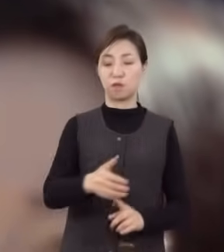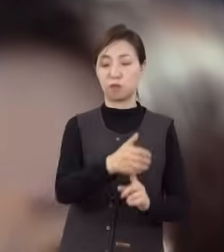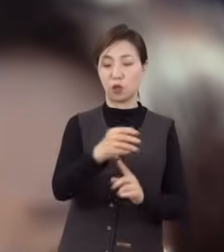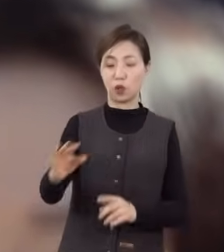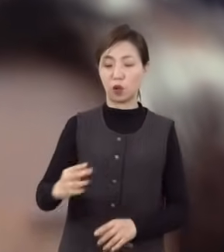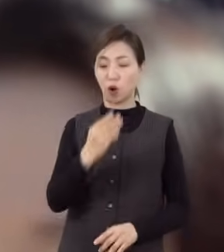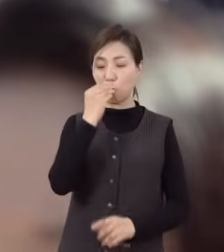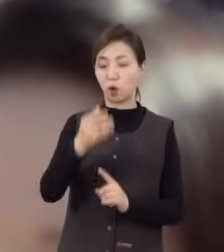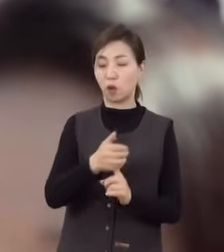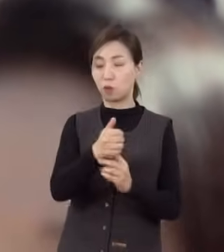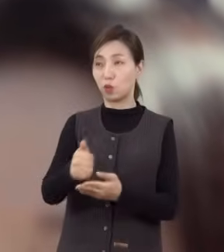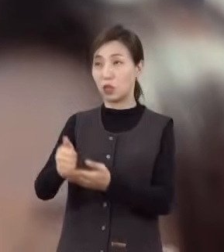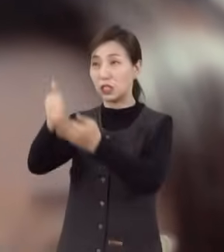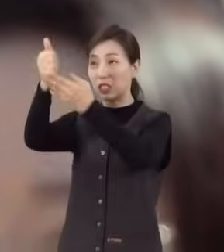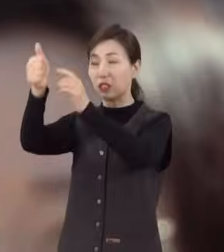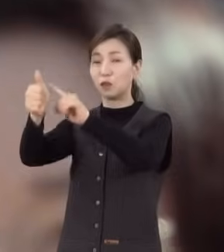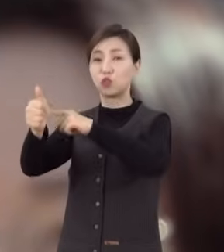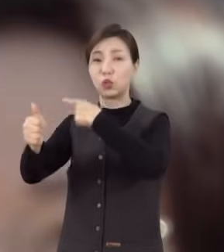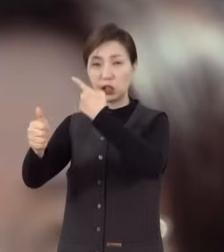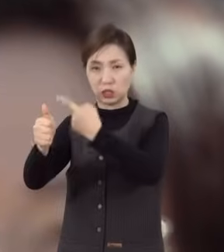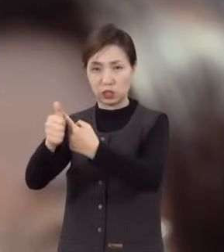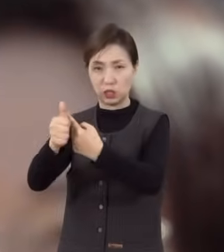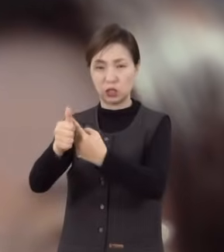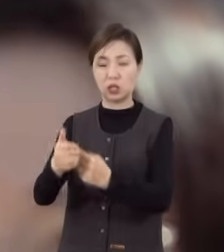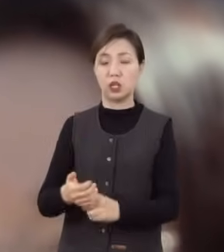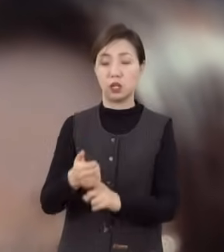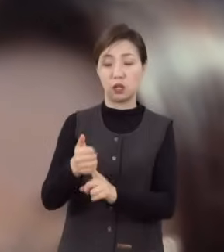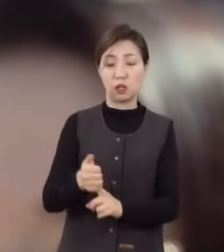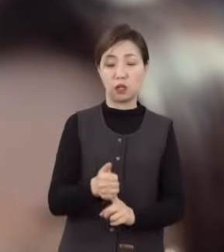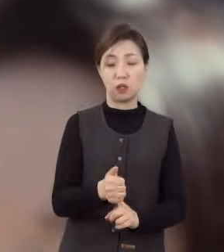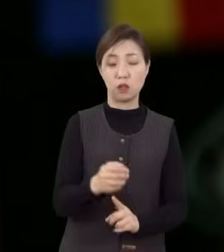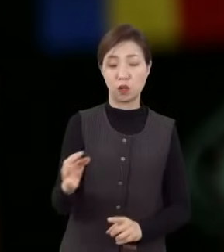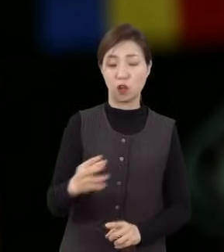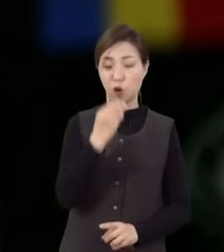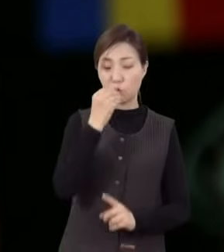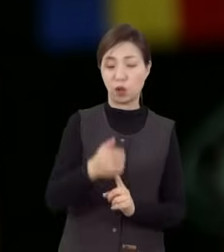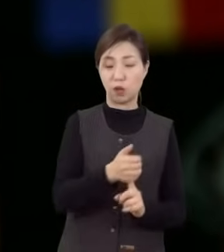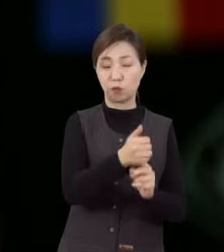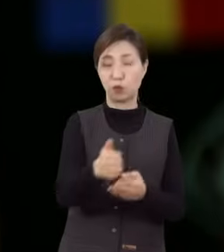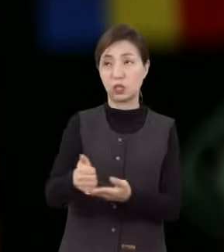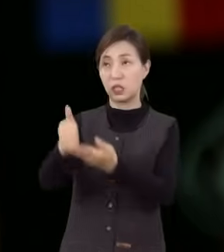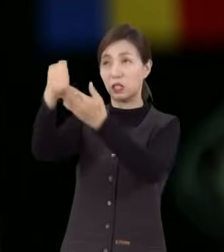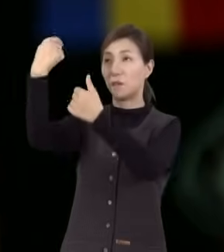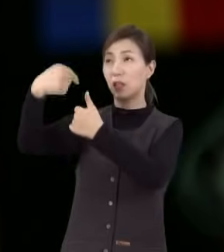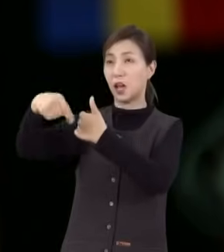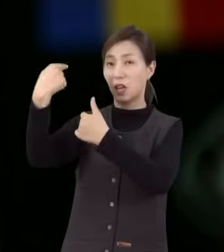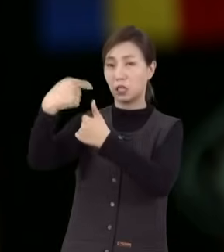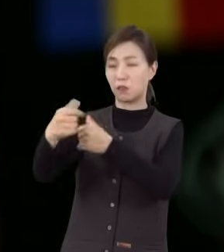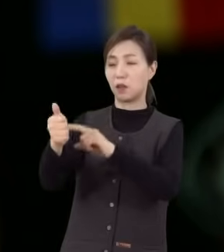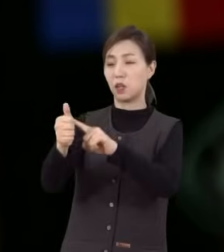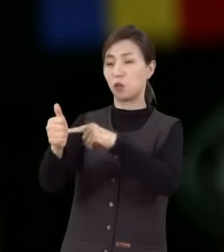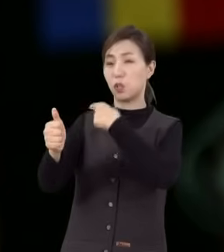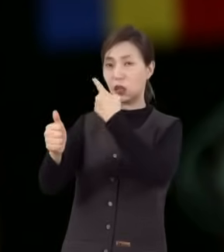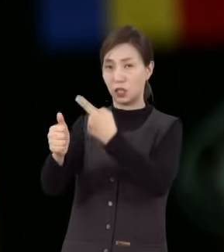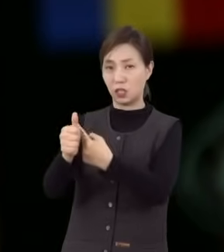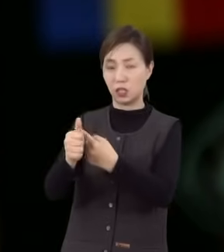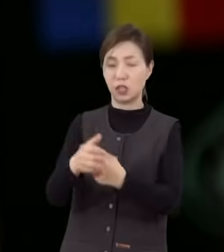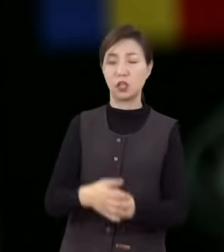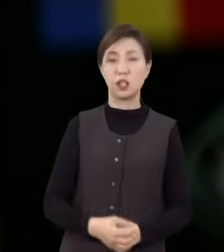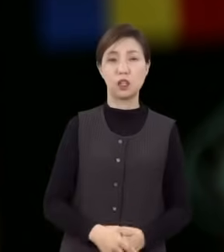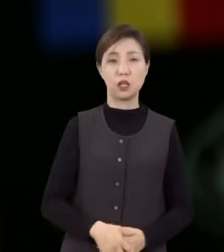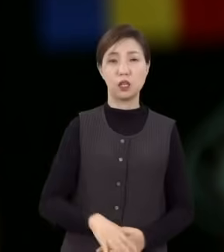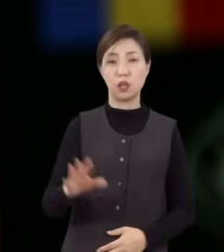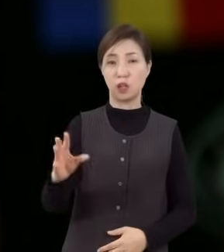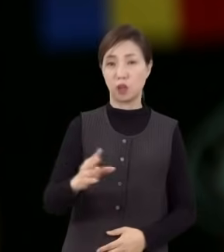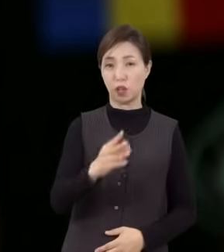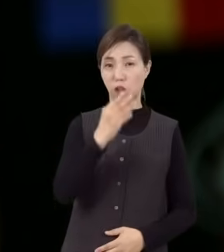거룩한 부처님께 귀의합니다. 거룩한 가르침에 귀의합니다. 거룩한 스님들께 귀의합니다. 삼귀.